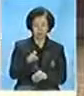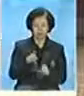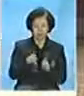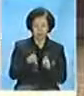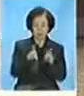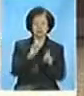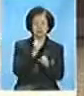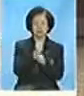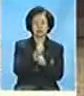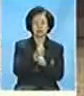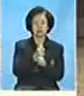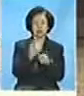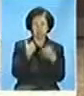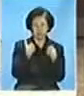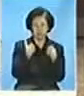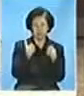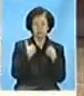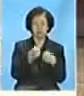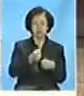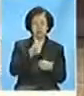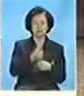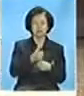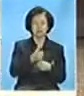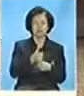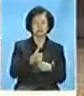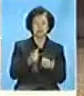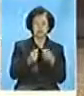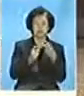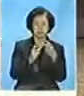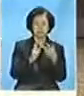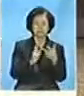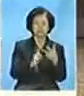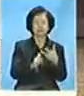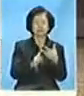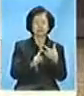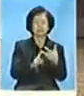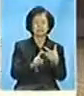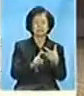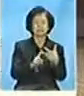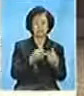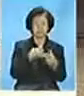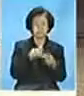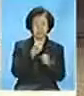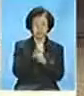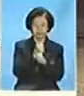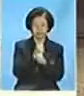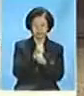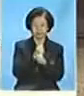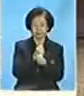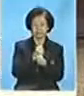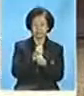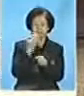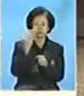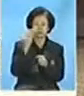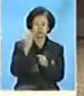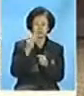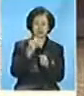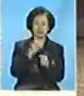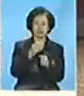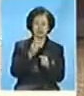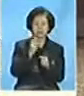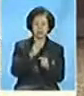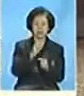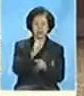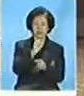กิดสิ่งนี้ให้ได้ประการที่3ที่ผมอยากทำมาตั้งแต่เมื่อมาเป็นสมาชิกวุฒิสภาให